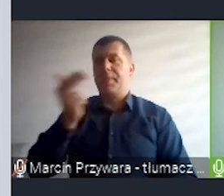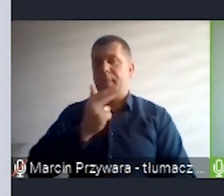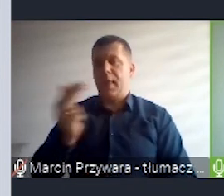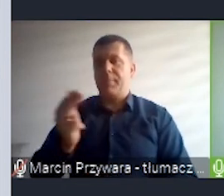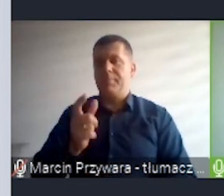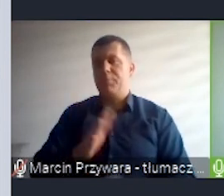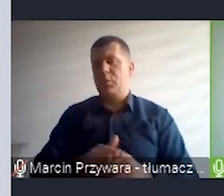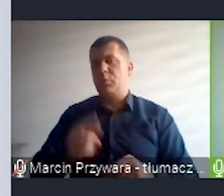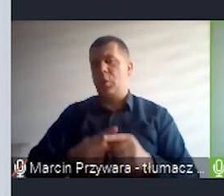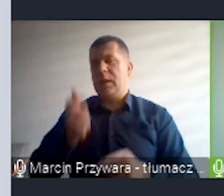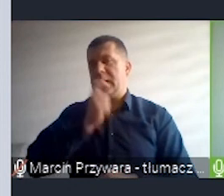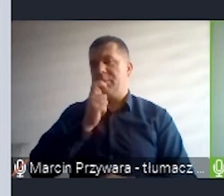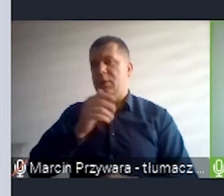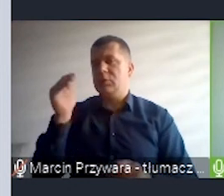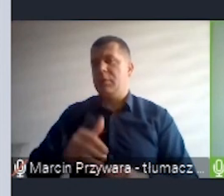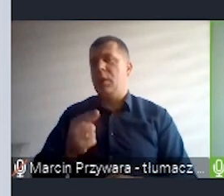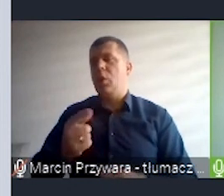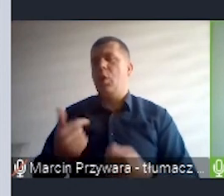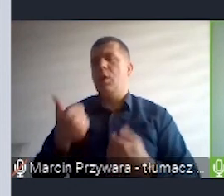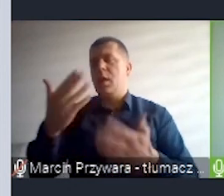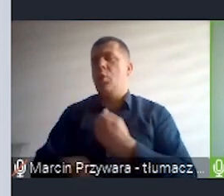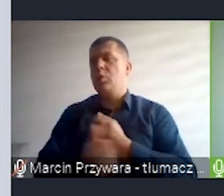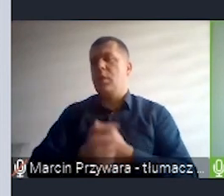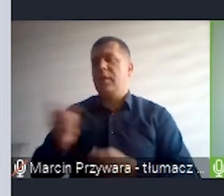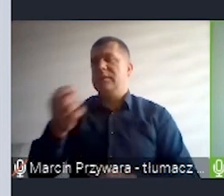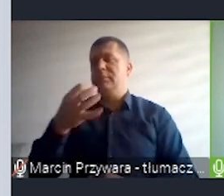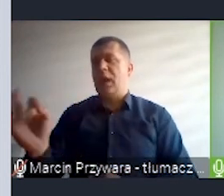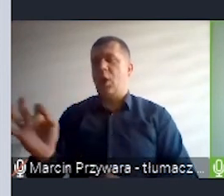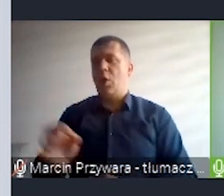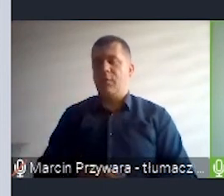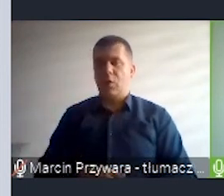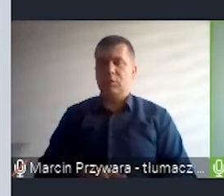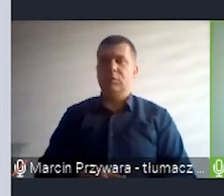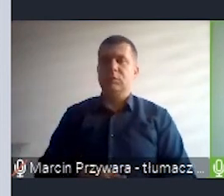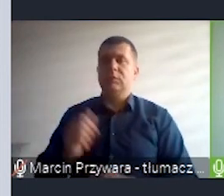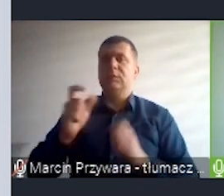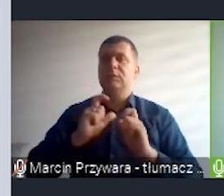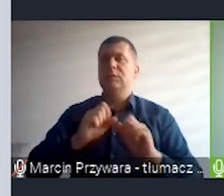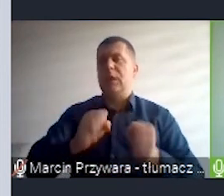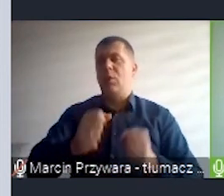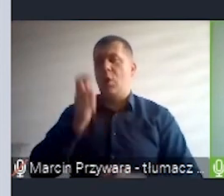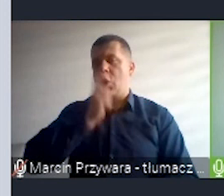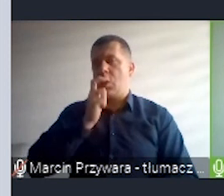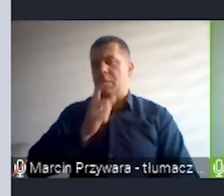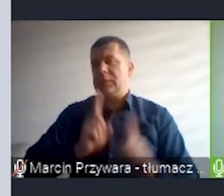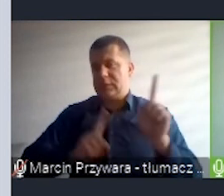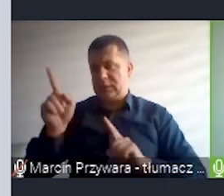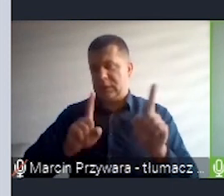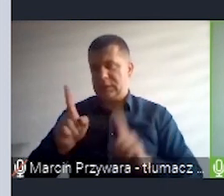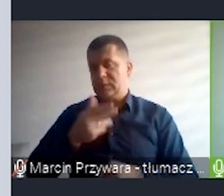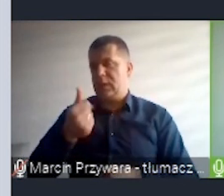się kryminalny, ponieważ trzeba udowodnić celowość. Działania korupcyjne, które zdarzają się